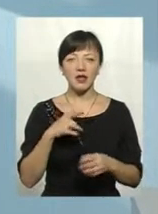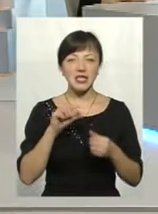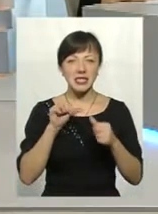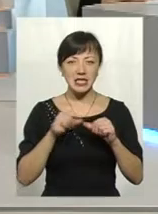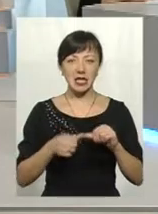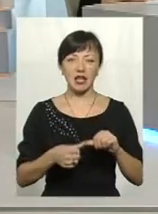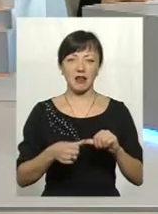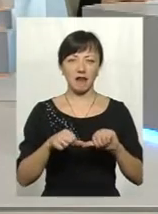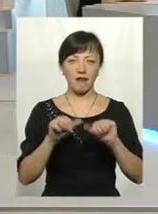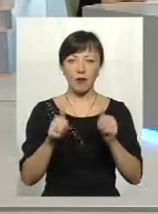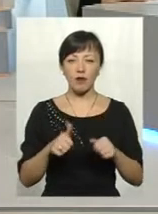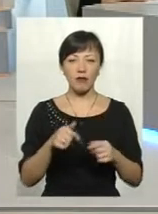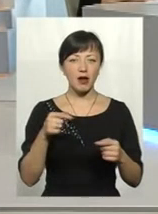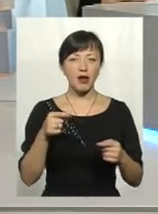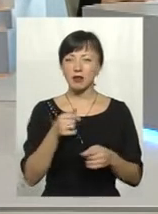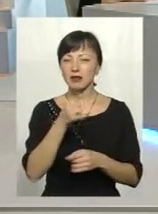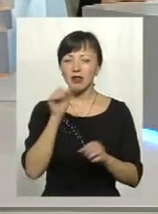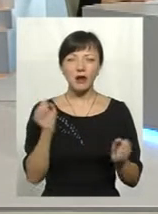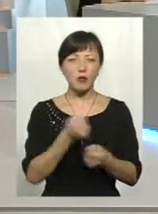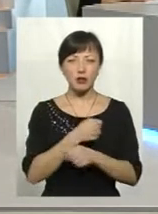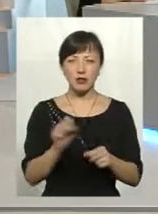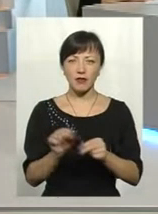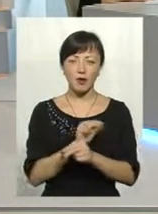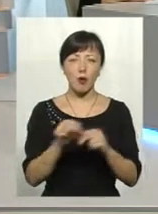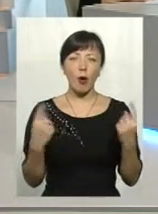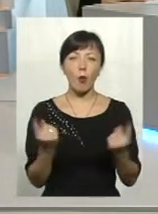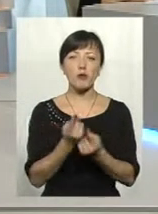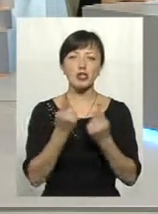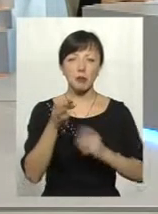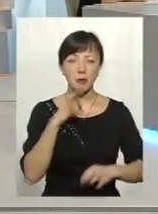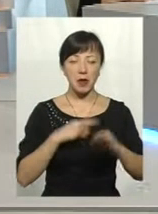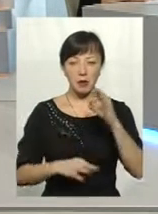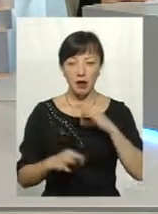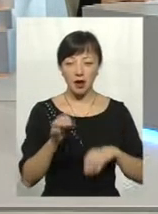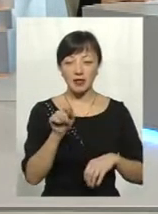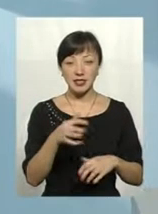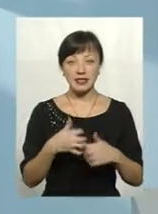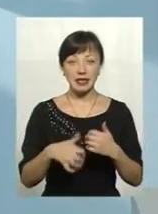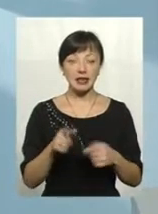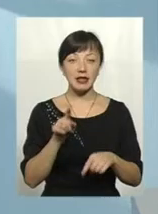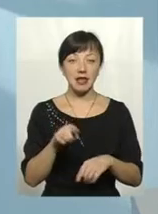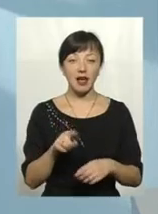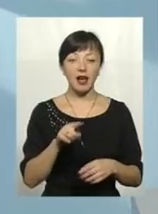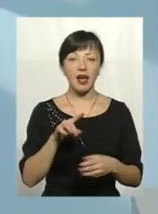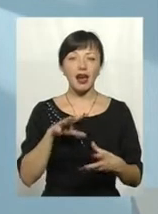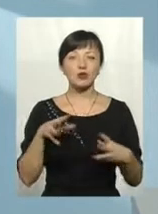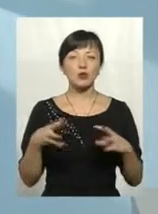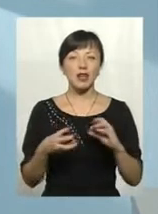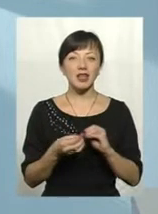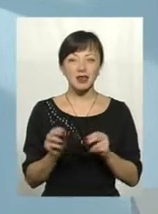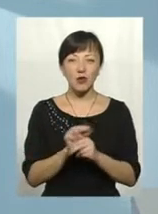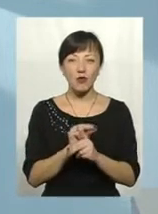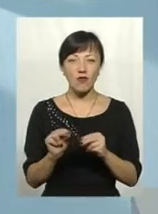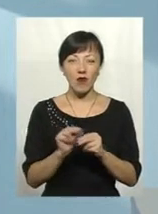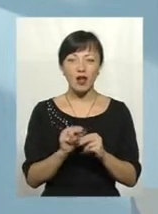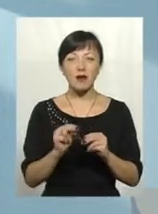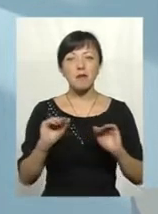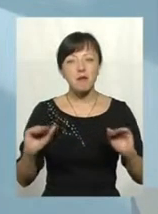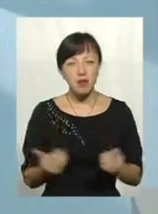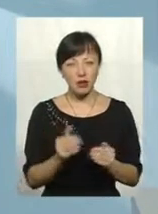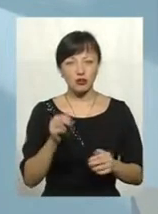туберкульозу, значить, які не піддаються лікуванню звичайними препаратами. І вони в них серед них ефективність набагато нижча, ніж серед